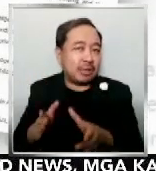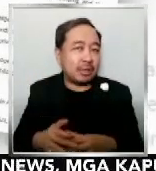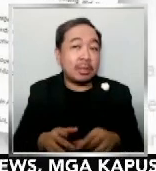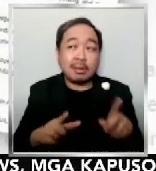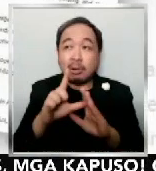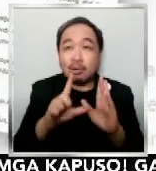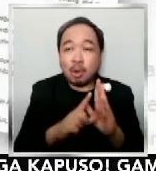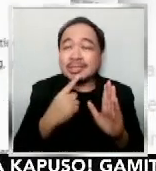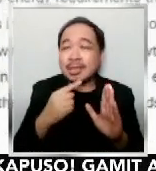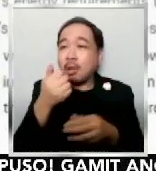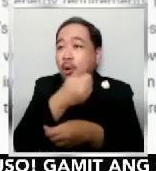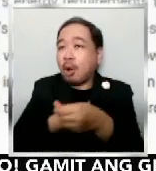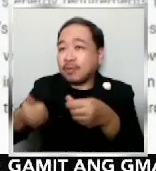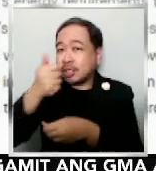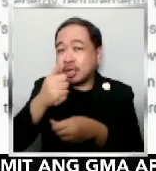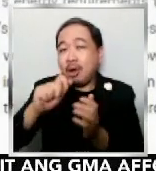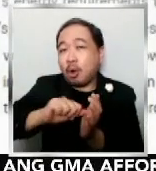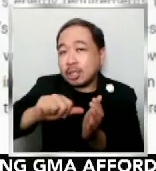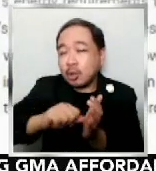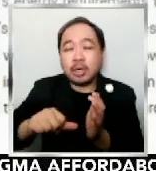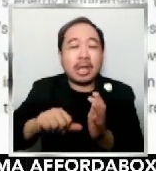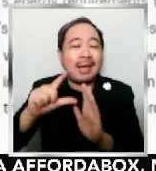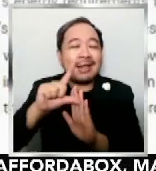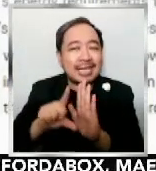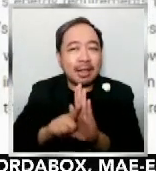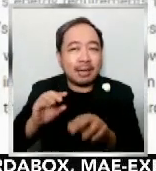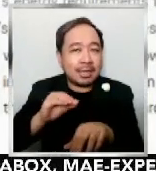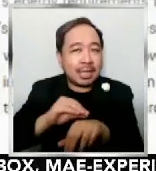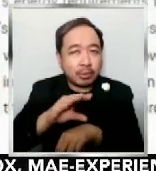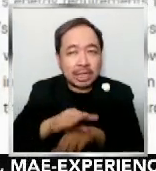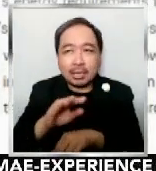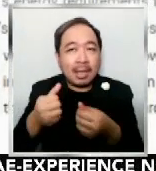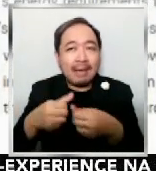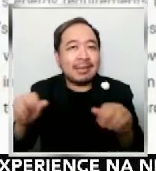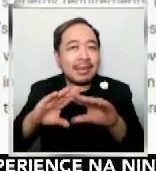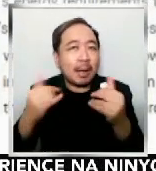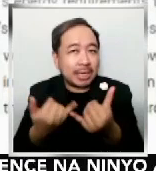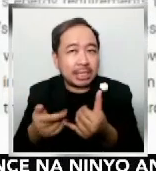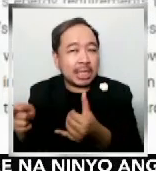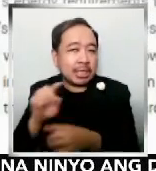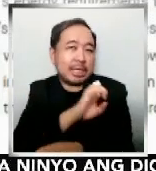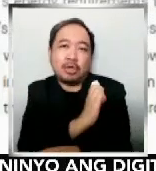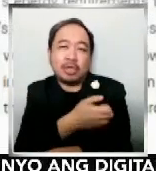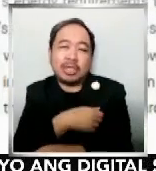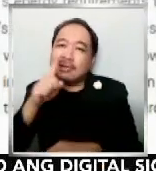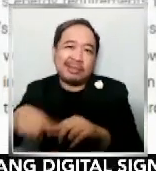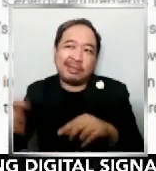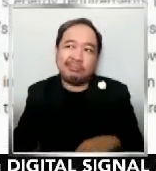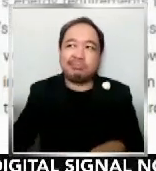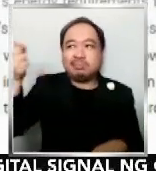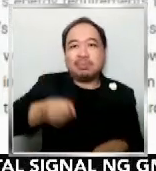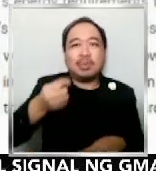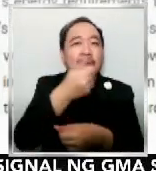officer, external auditor, accountant o legal counsel ng anumang private company o enterprise sa energy industry ay hindi maaari italaga bilang